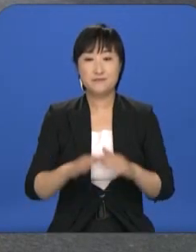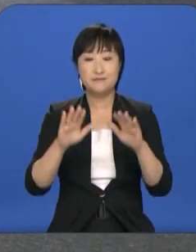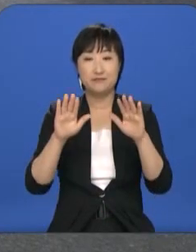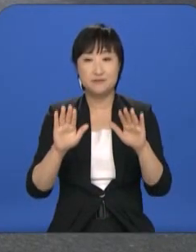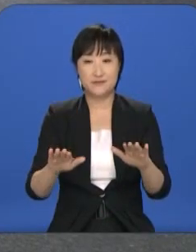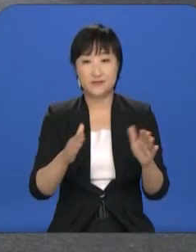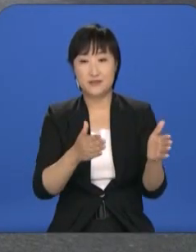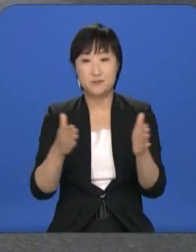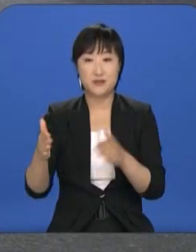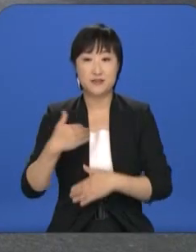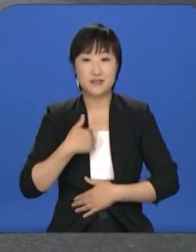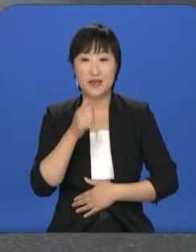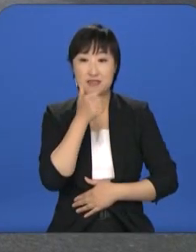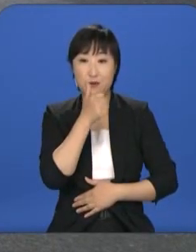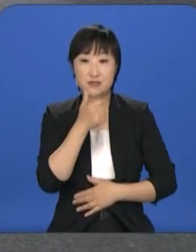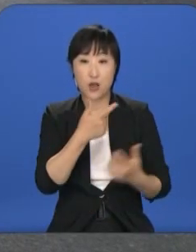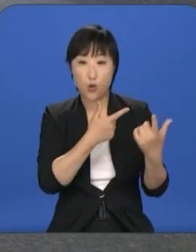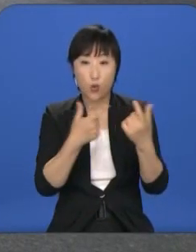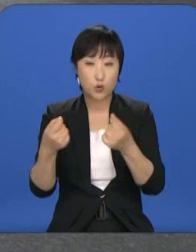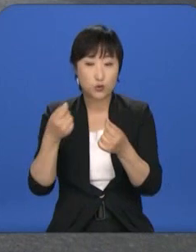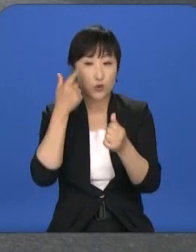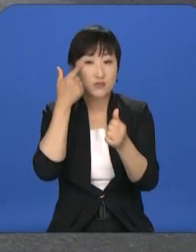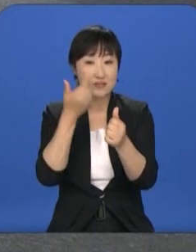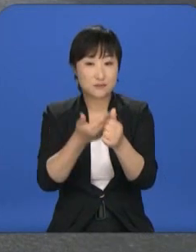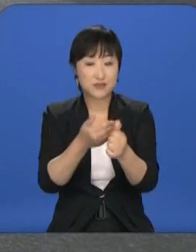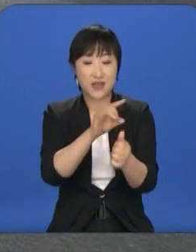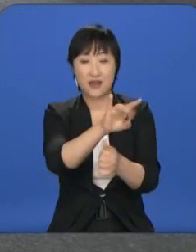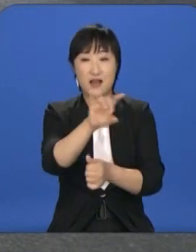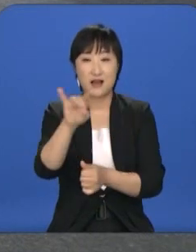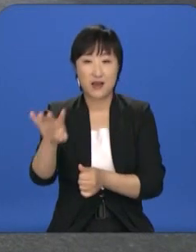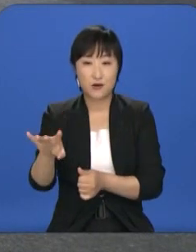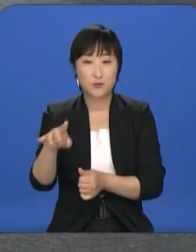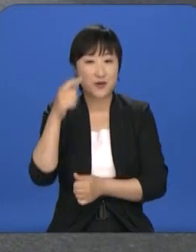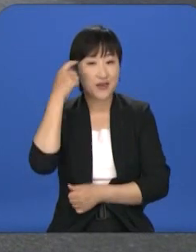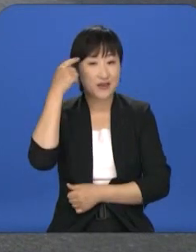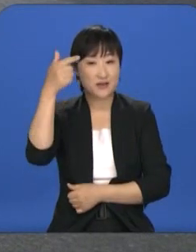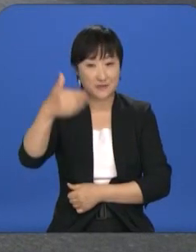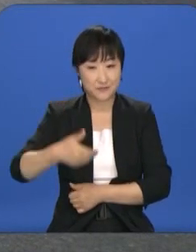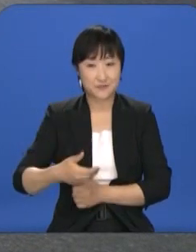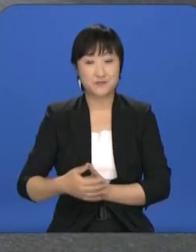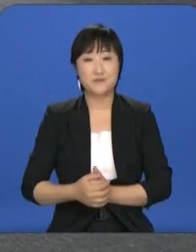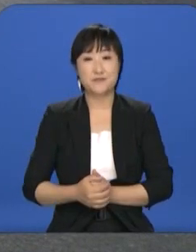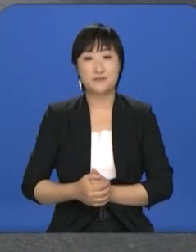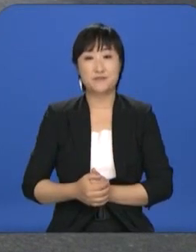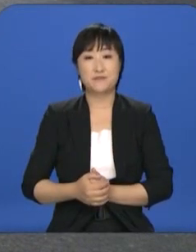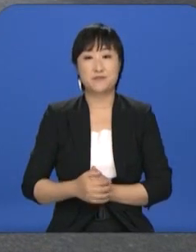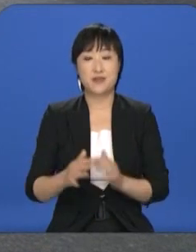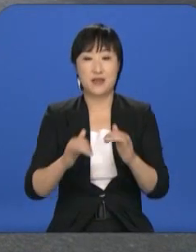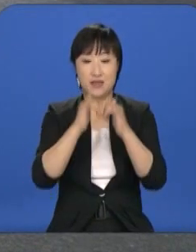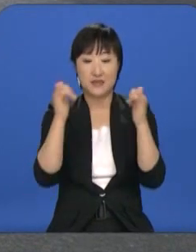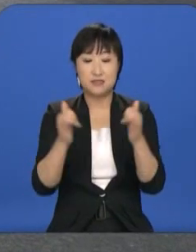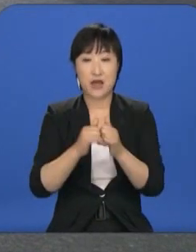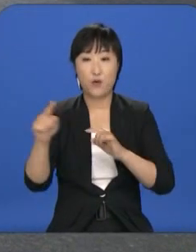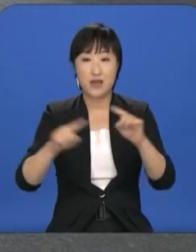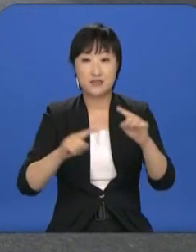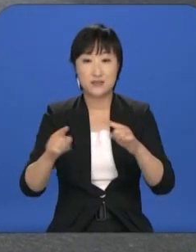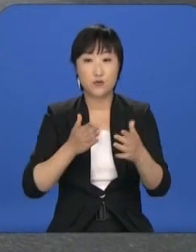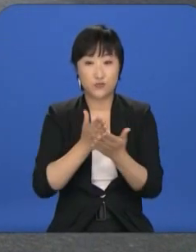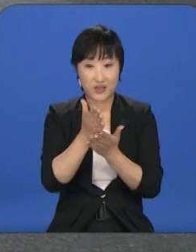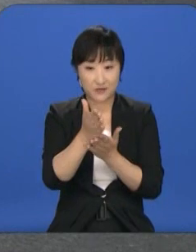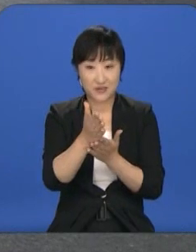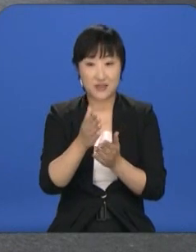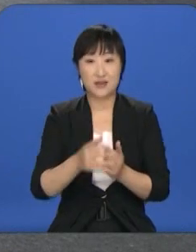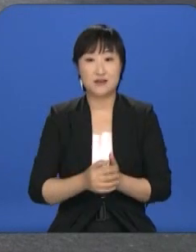네, 이번 순서는 사회자인 제가 드리는 공통 질문에 각자 후보자들의 견해를 들어보겠습니다. 사회 행정 분야에 대한